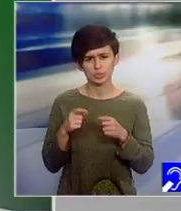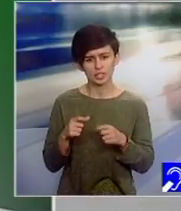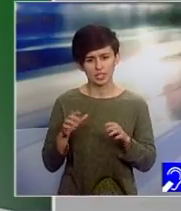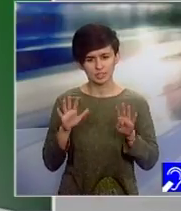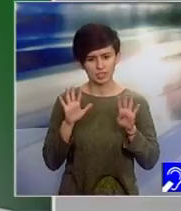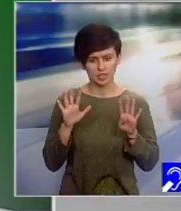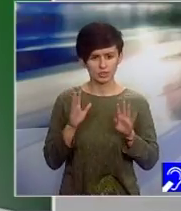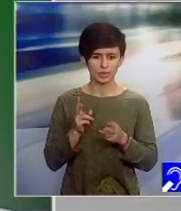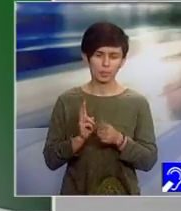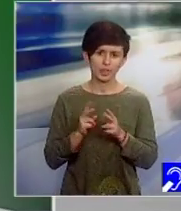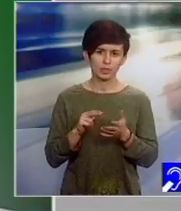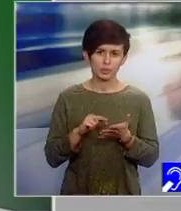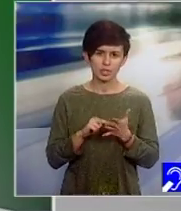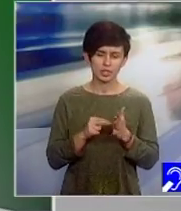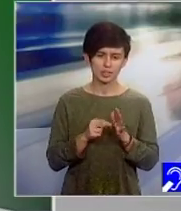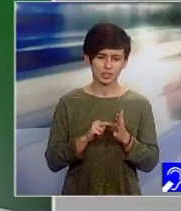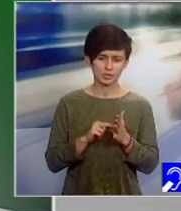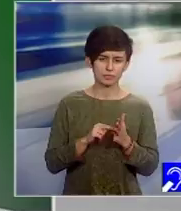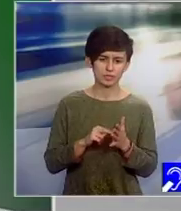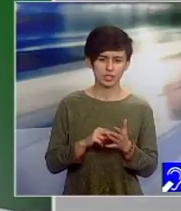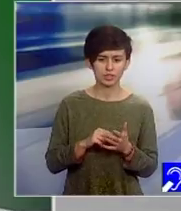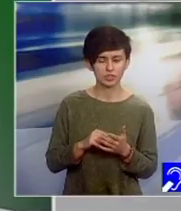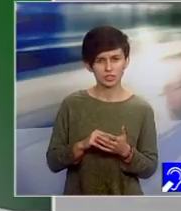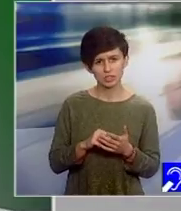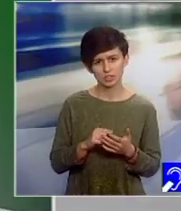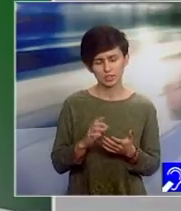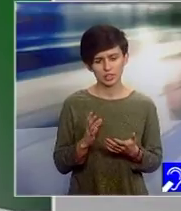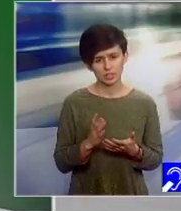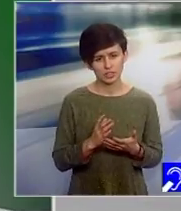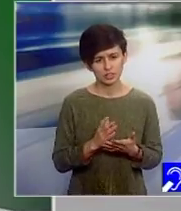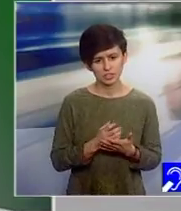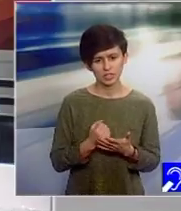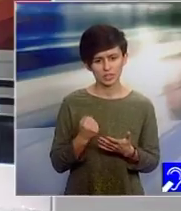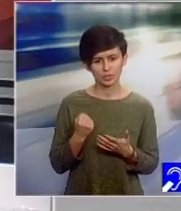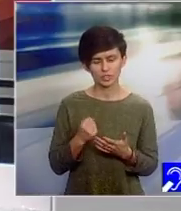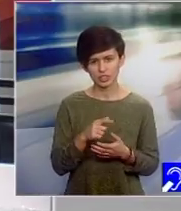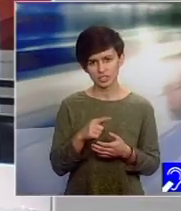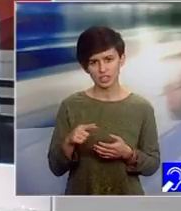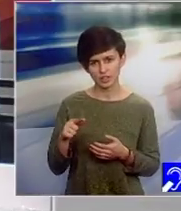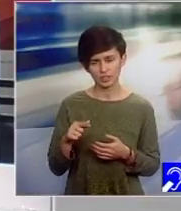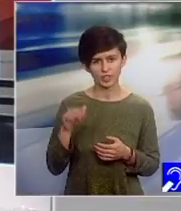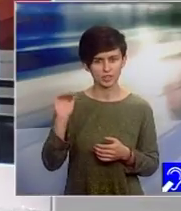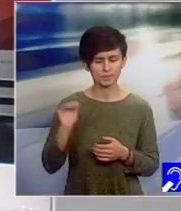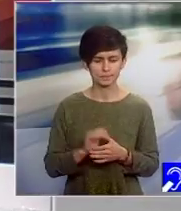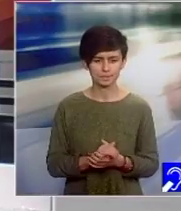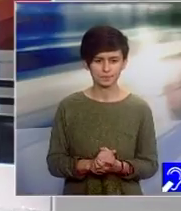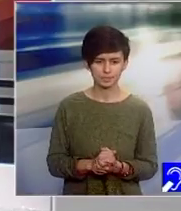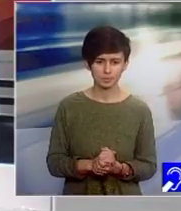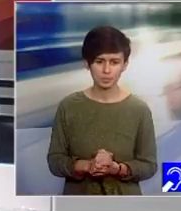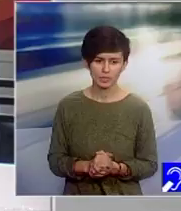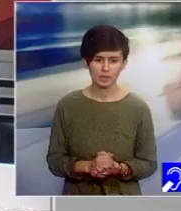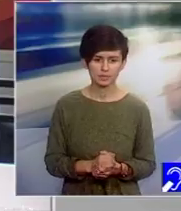voi să vă organizați pentru a participa și la astfel de proiecte extra programului școlar? Din punct de vedere al motivației și fără a